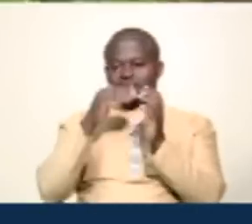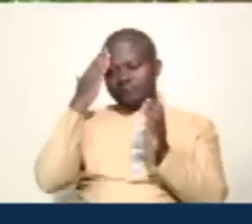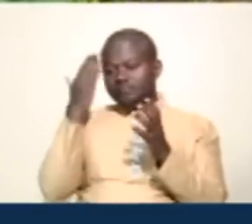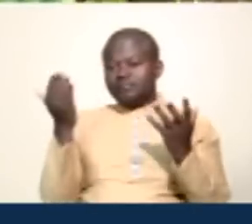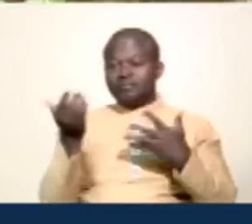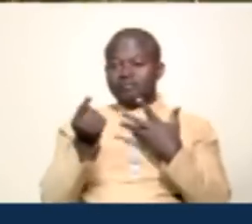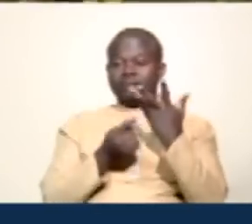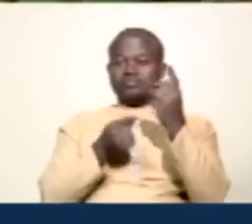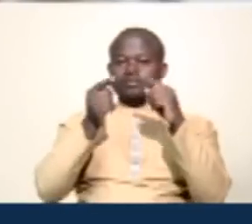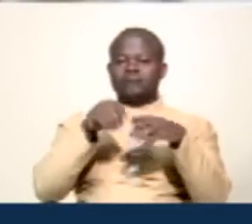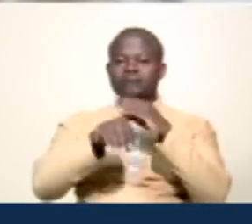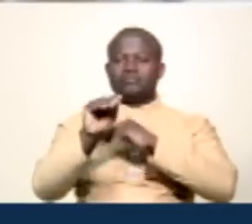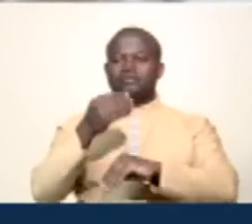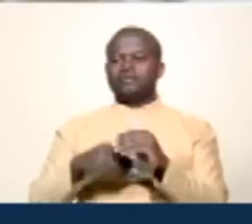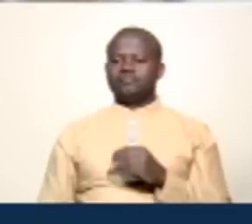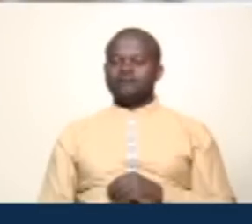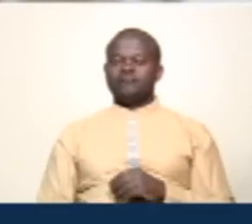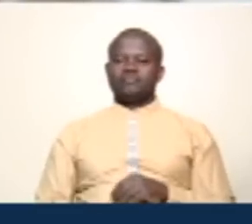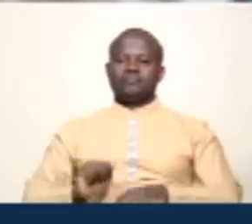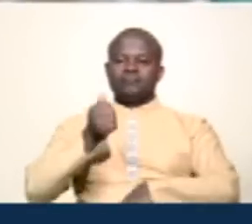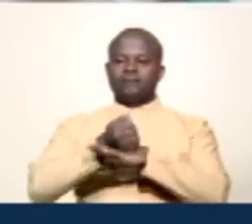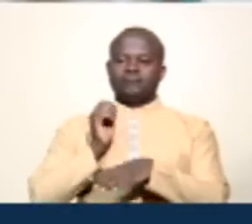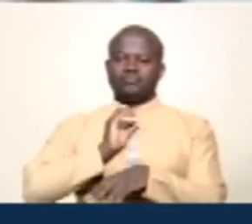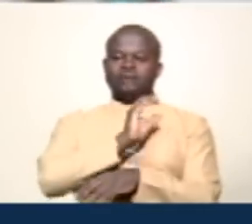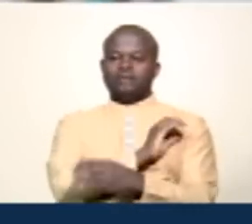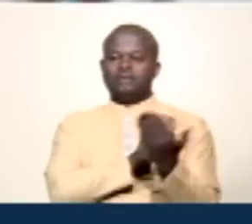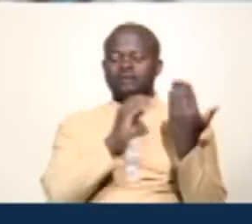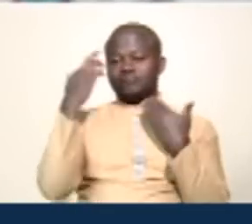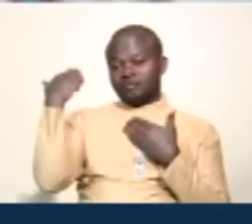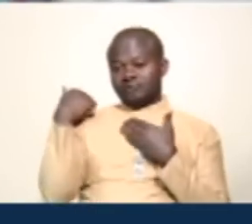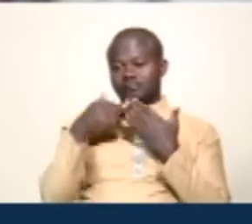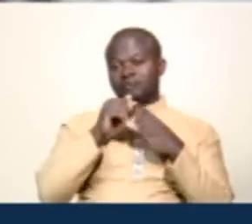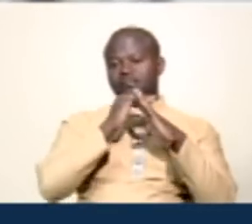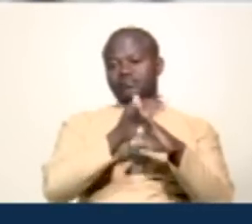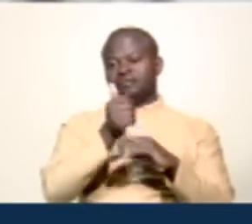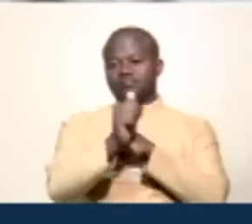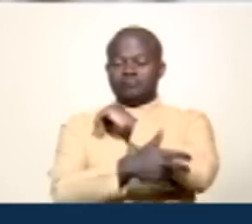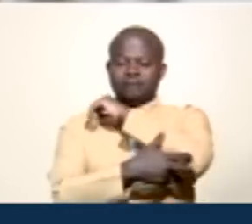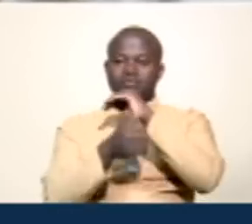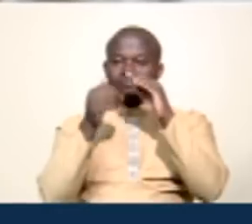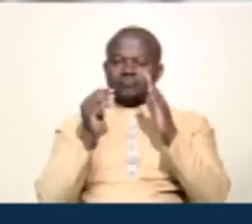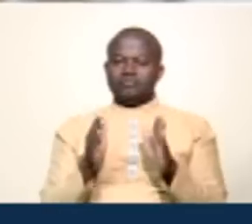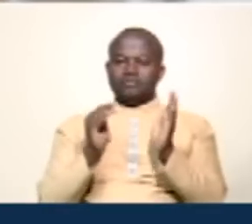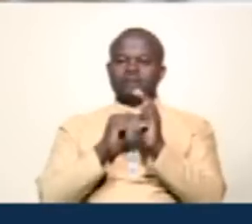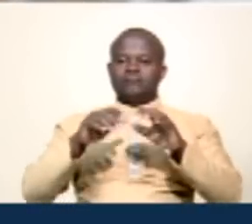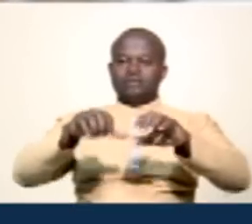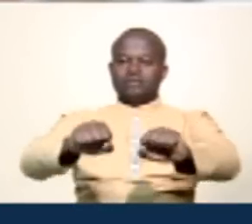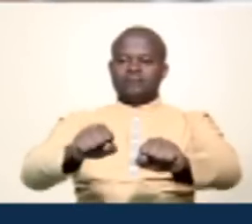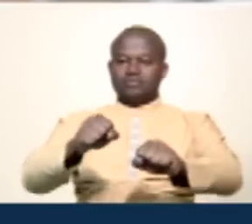isoko nyakuri y'ibizanwa mu isoko. Twashyizeho komite ishinzwe kurwanya ubwo bujura no